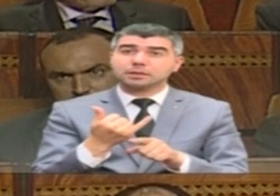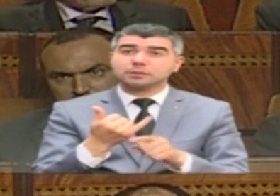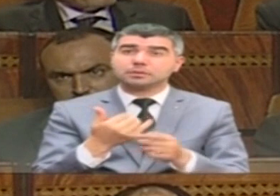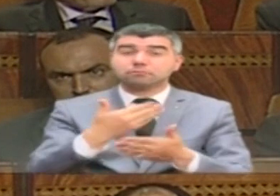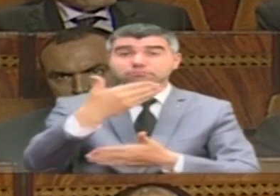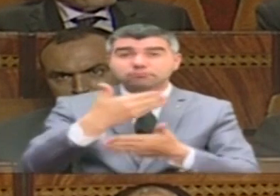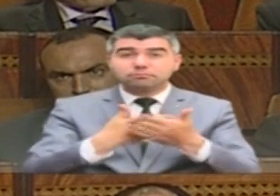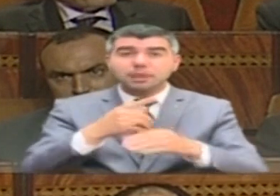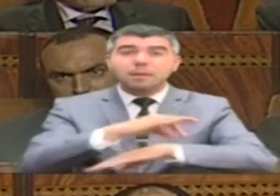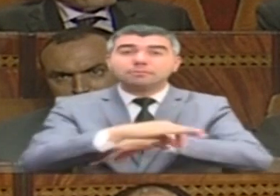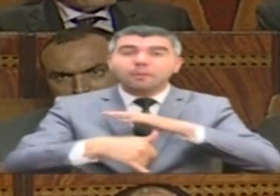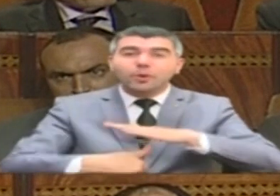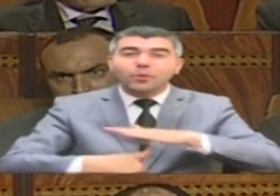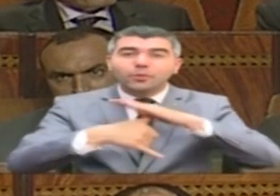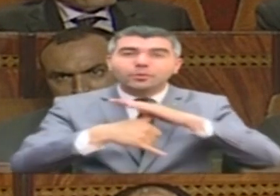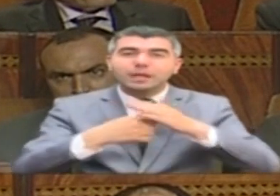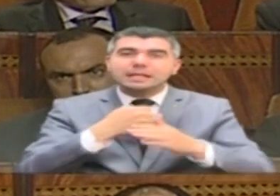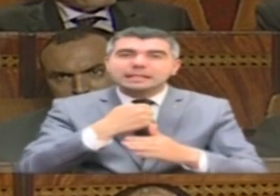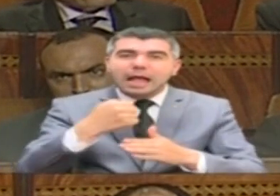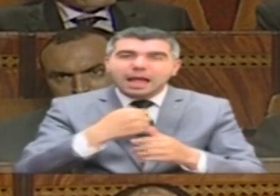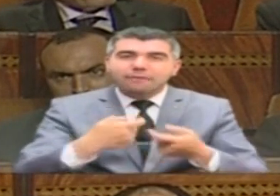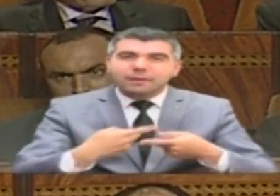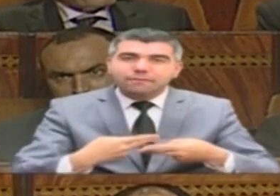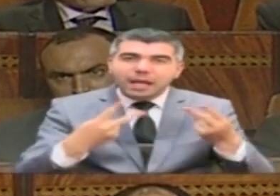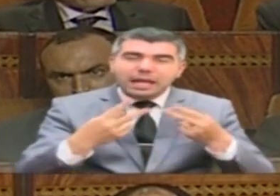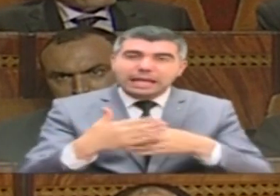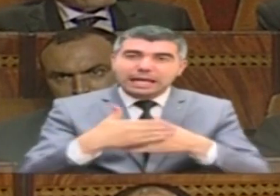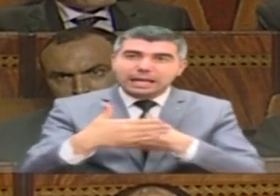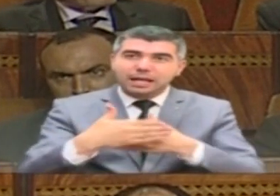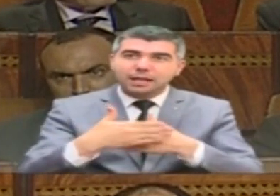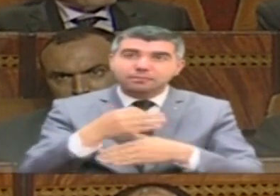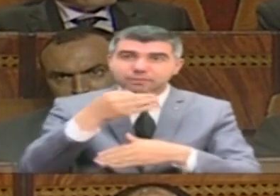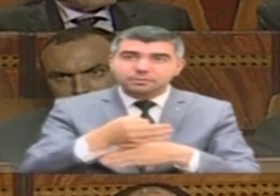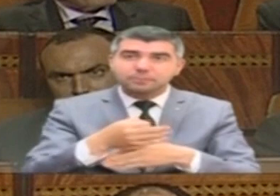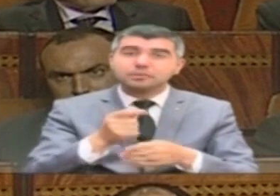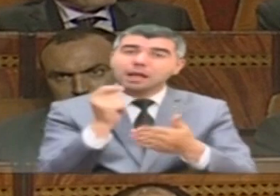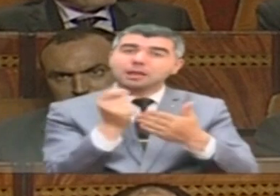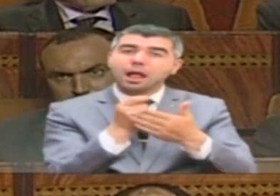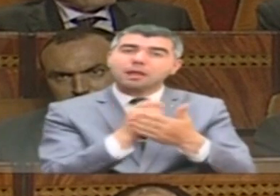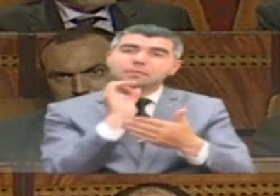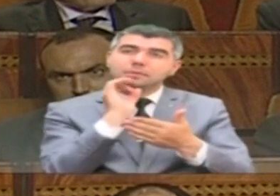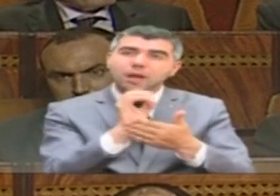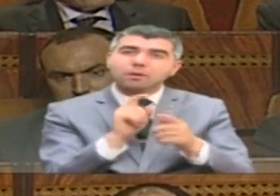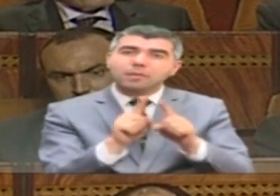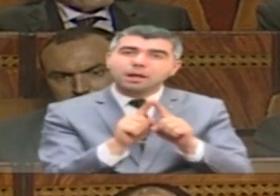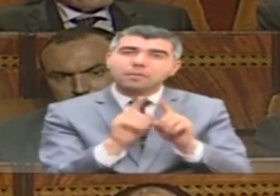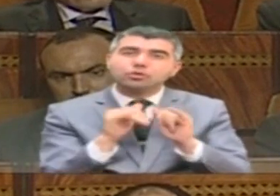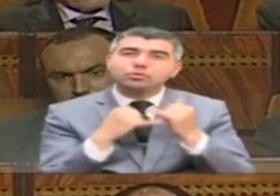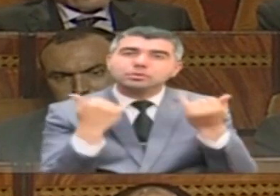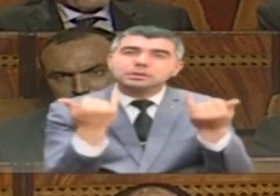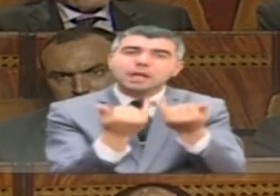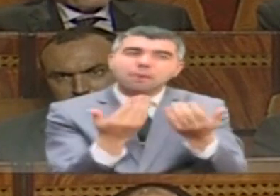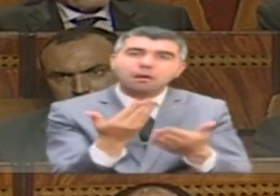ديال المجلس الوطني للصحافة ولا التفعيل ديال مقتضيات القانون، تنطالبكم بالتفعيل ديال مقتضيات اللجنة الوطنية لمراقبة